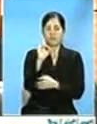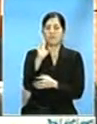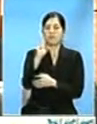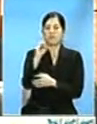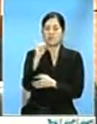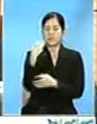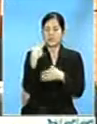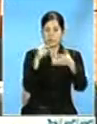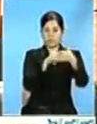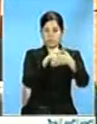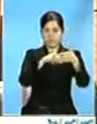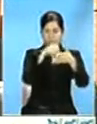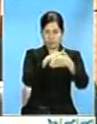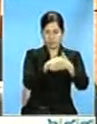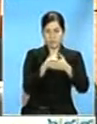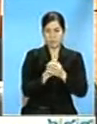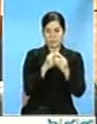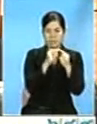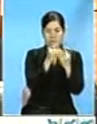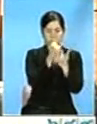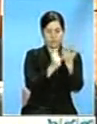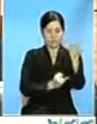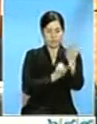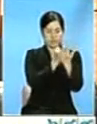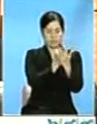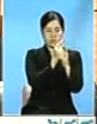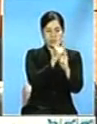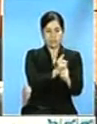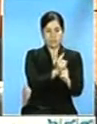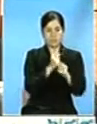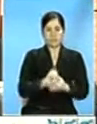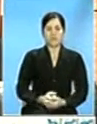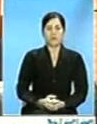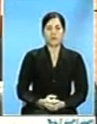เลือกตั้งตามเขตจังหวัดนะครับดังนั้น